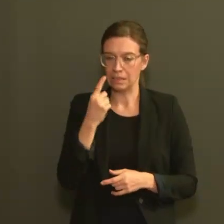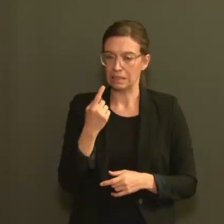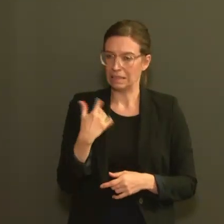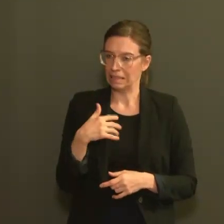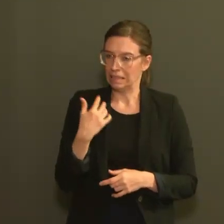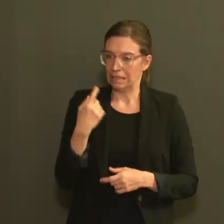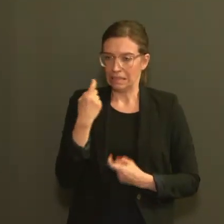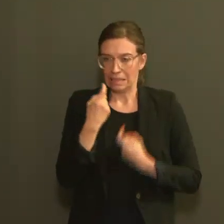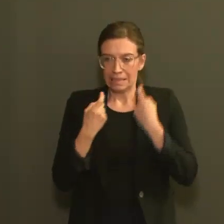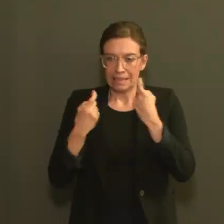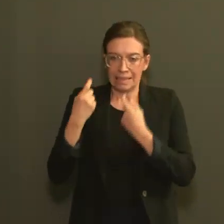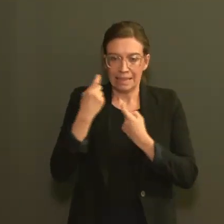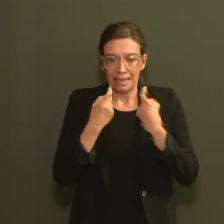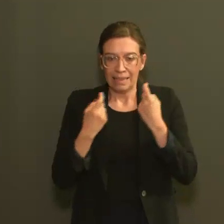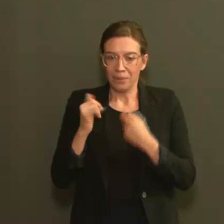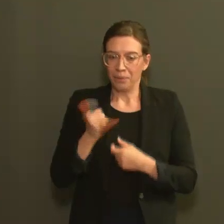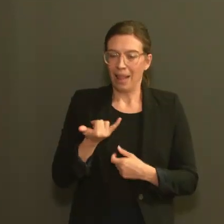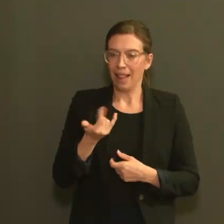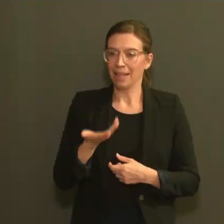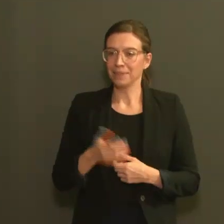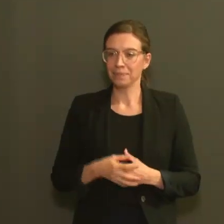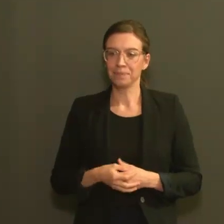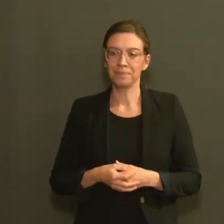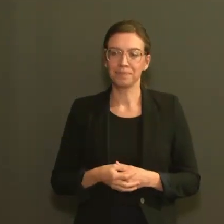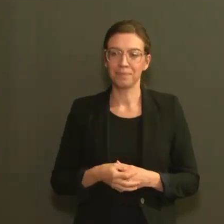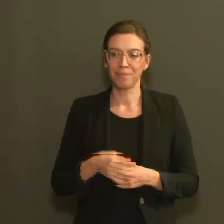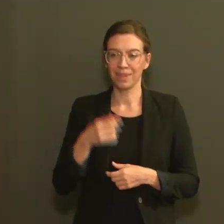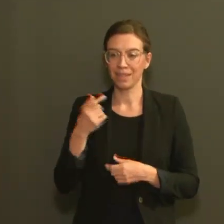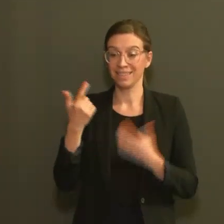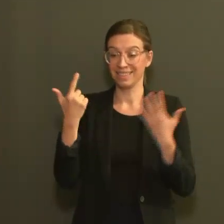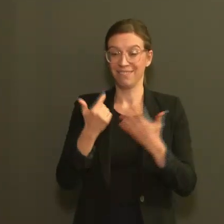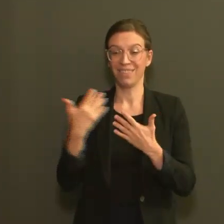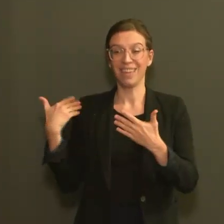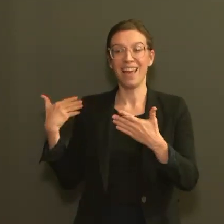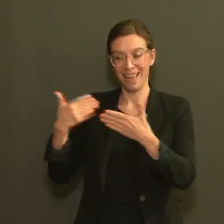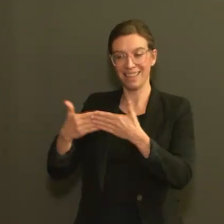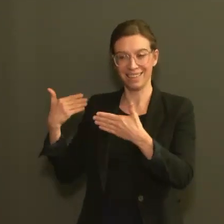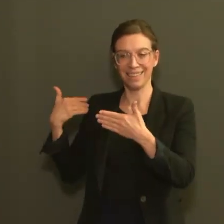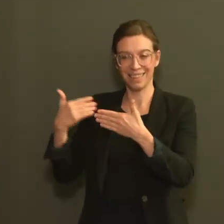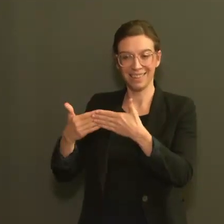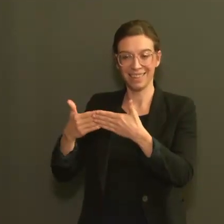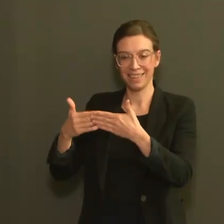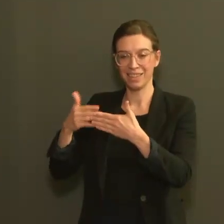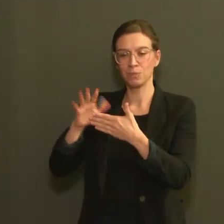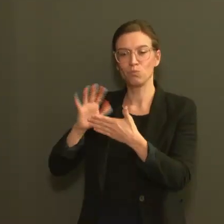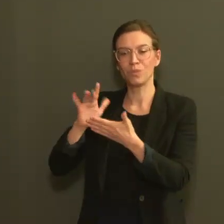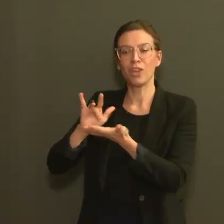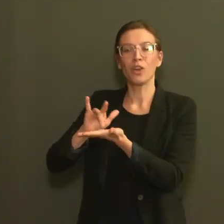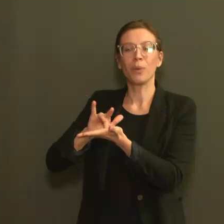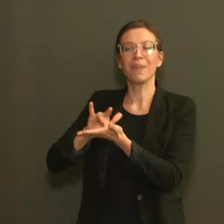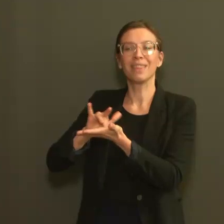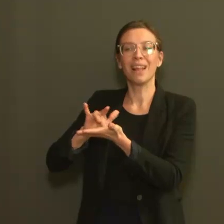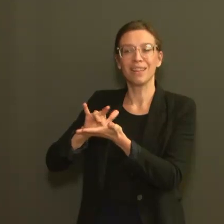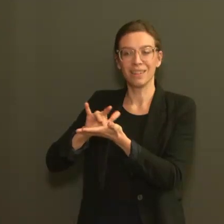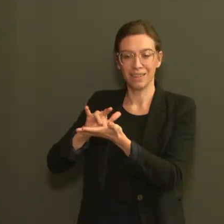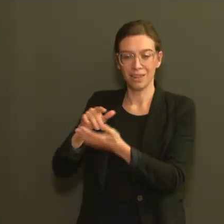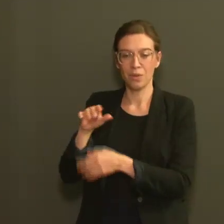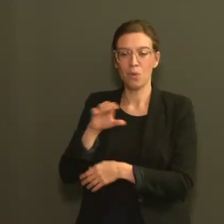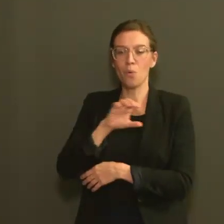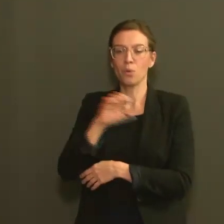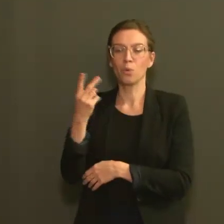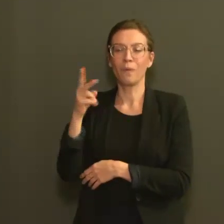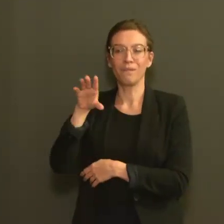De voorbije 7 dagen waren er gemiddeld 152 nieuwe ziekenhuisopnames per dag. Dat is een toename van